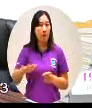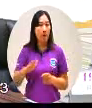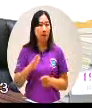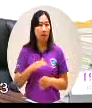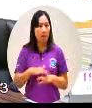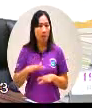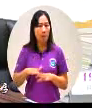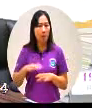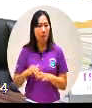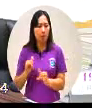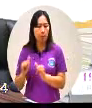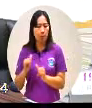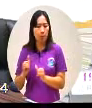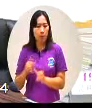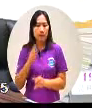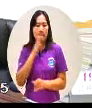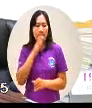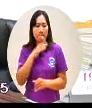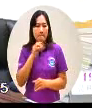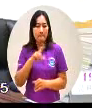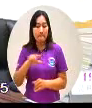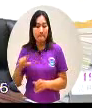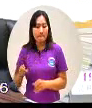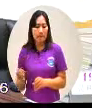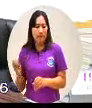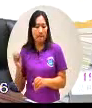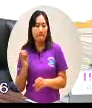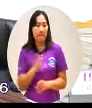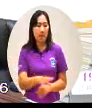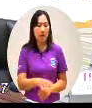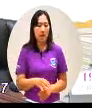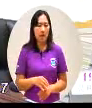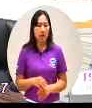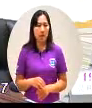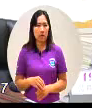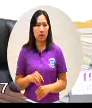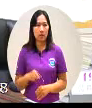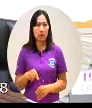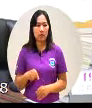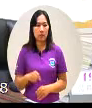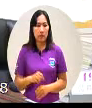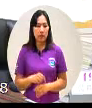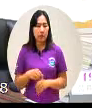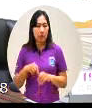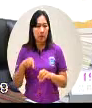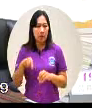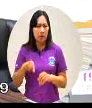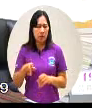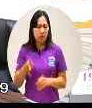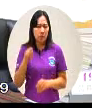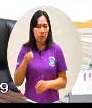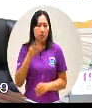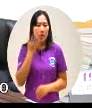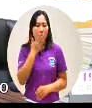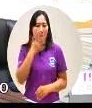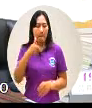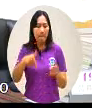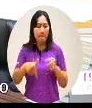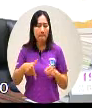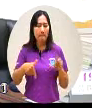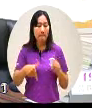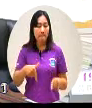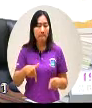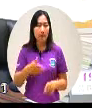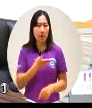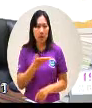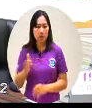的。哦，伊住户街嘛，啊，暗时啊，垃圾车来过，无注意就弹落啊。所以讲，咱来借有这种的美化吼，来让民众更加